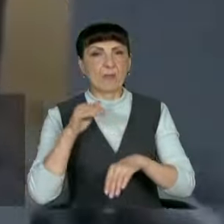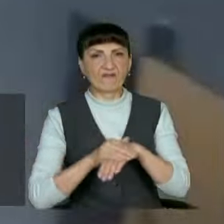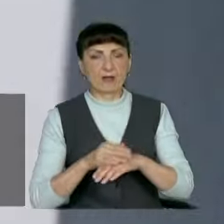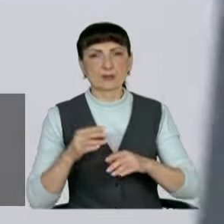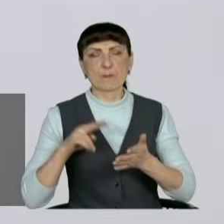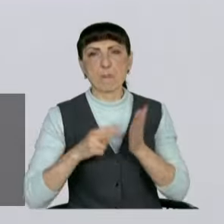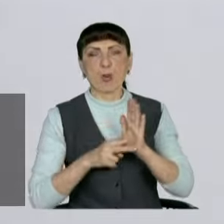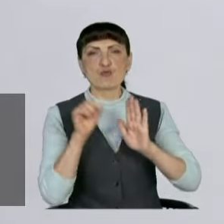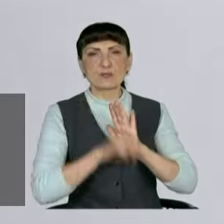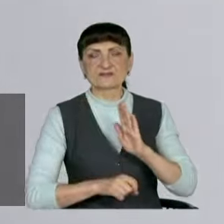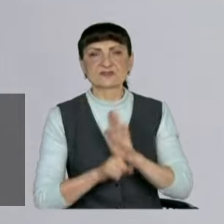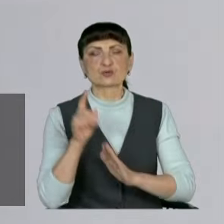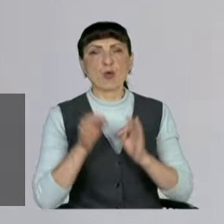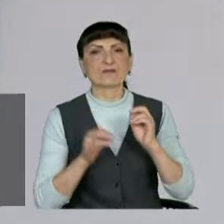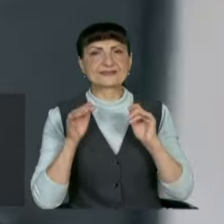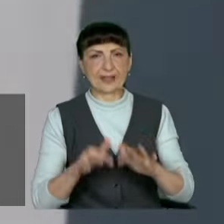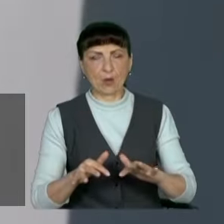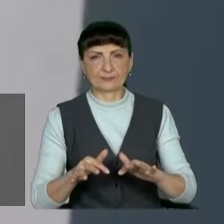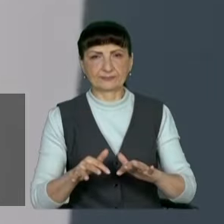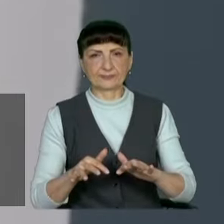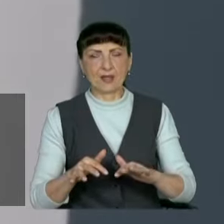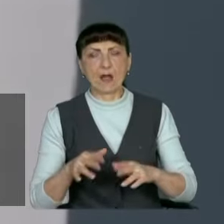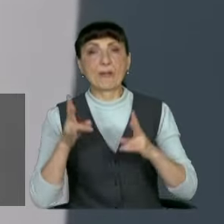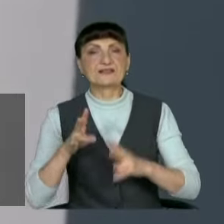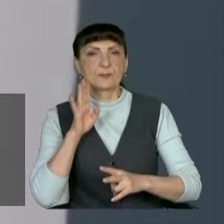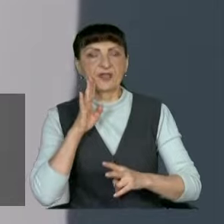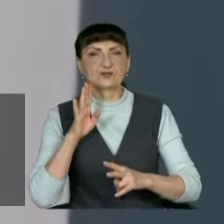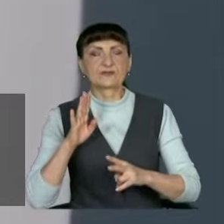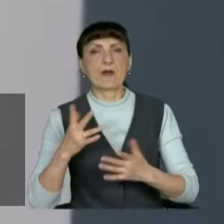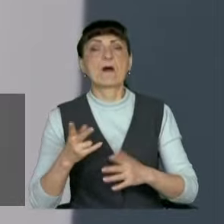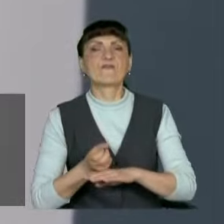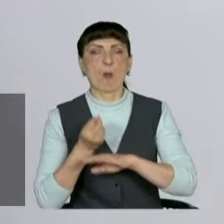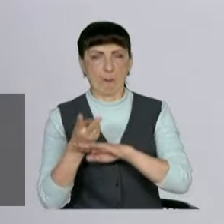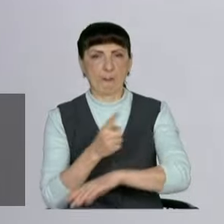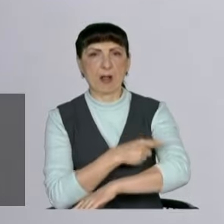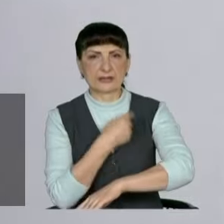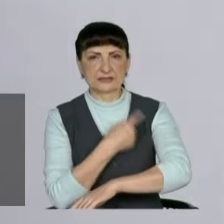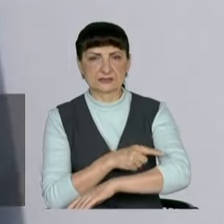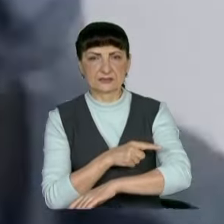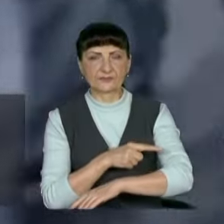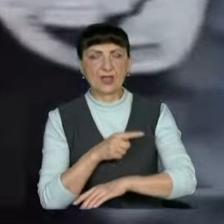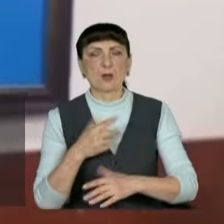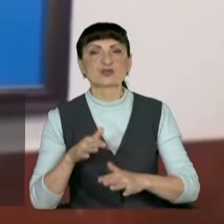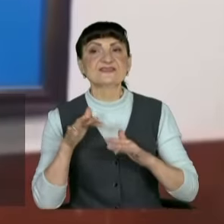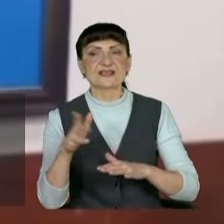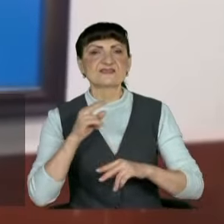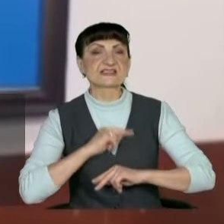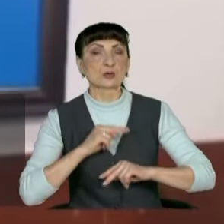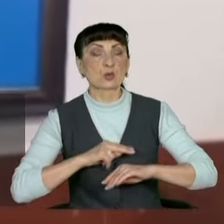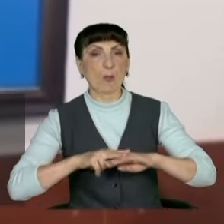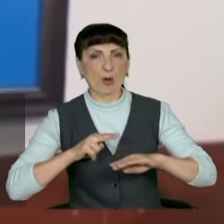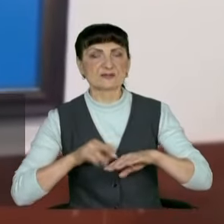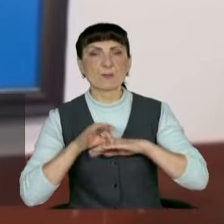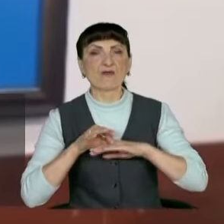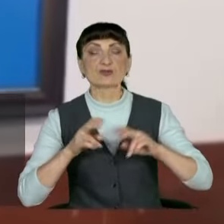покушения на убийство возбуждено уголовное дело. Потерпевшая находится в медицинском учреждении. Относительно действий сотрудников полиции